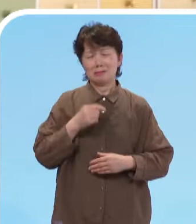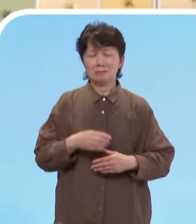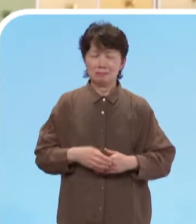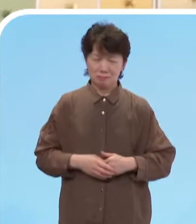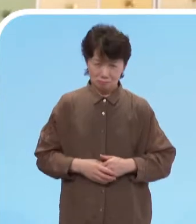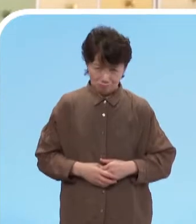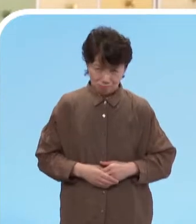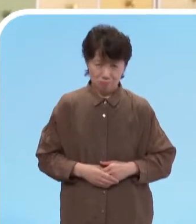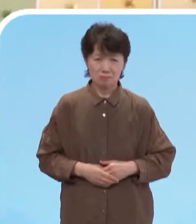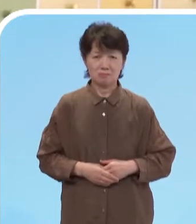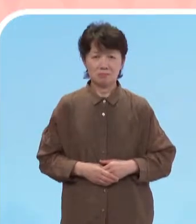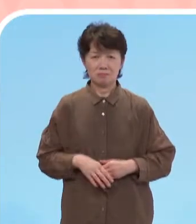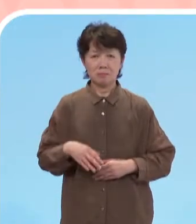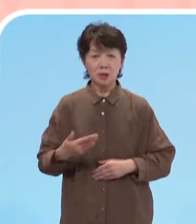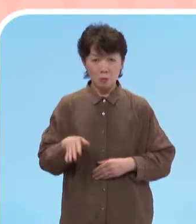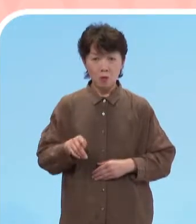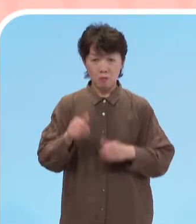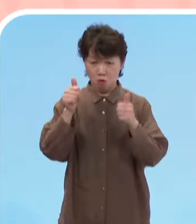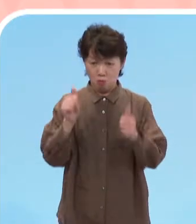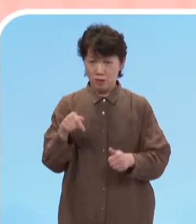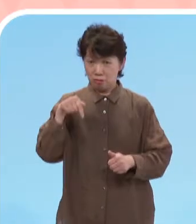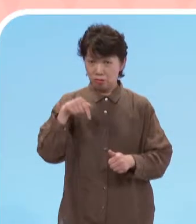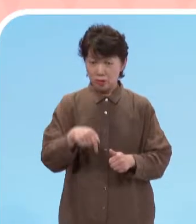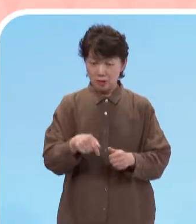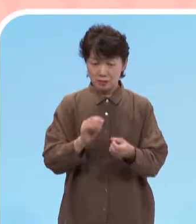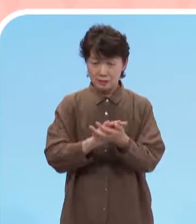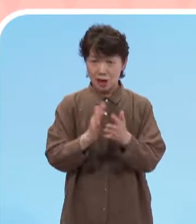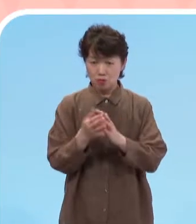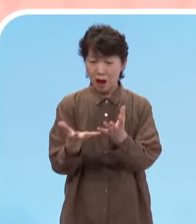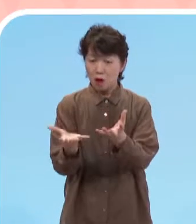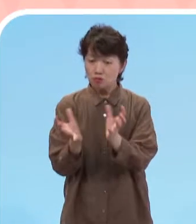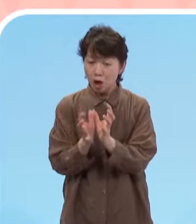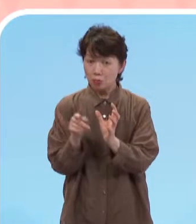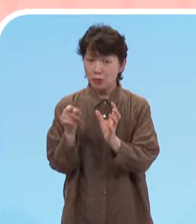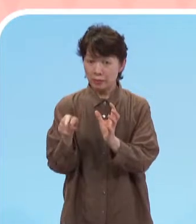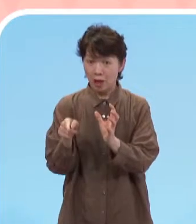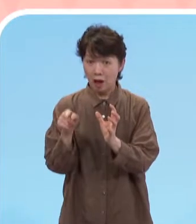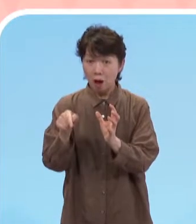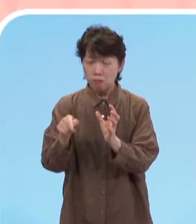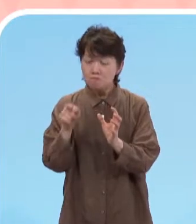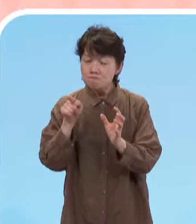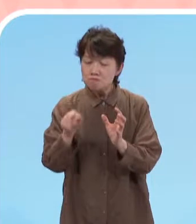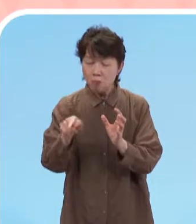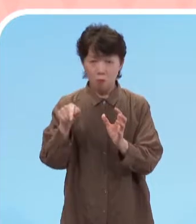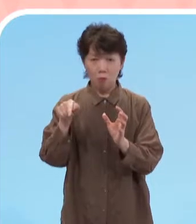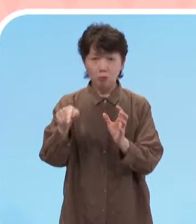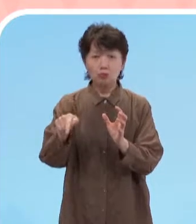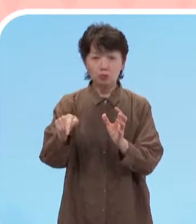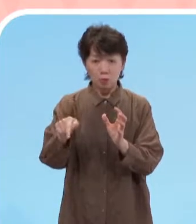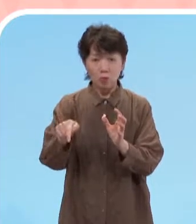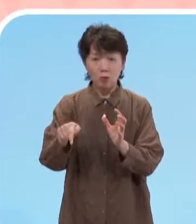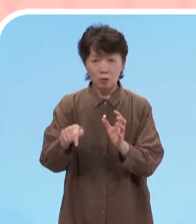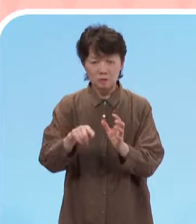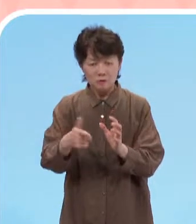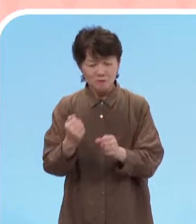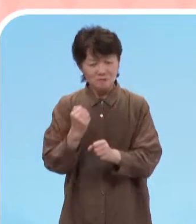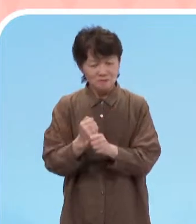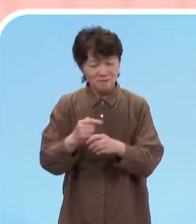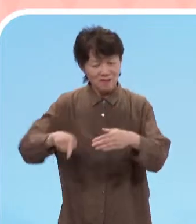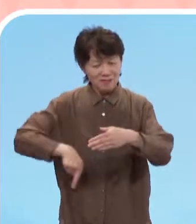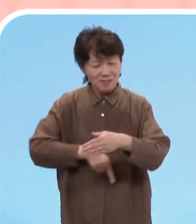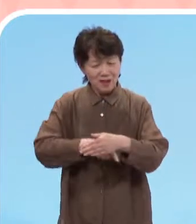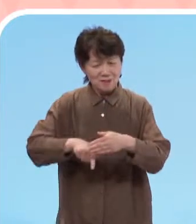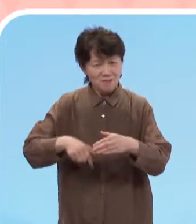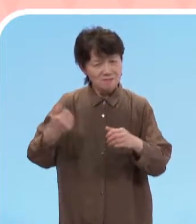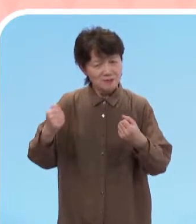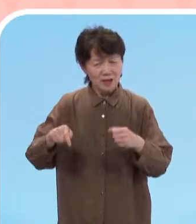ながらできないんですけれども、子供の館のホームページに桜クラブレターといいまして、そちらの方に工作であるとか